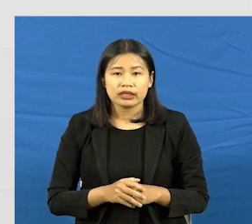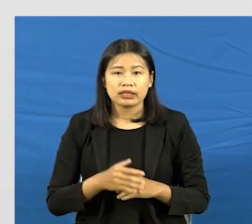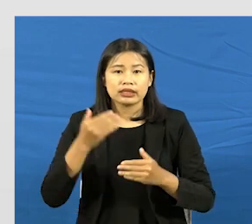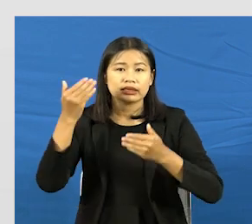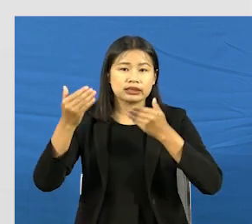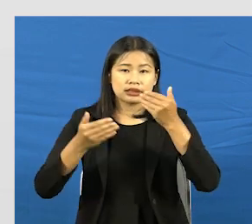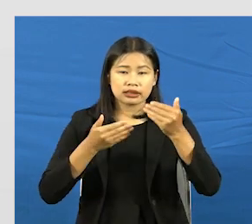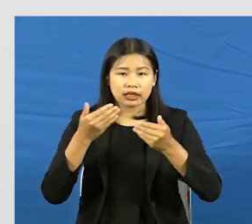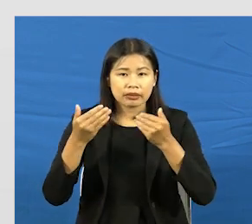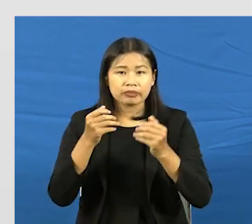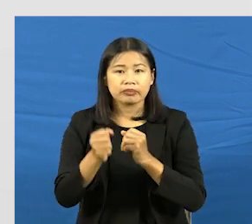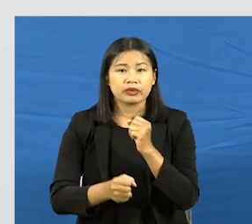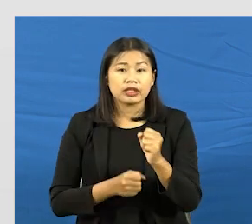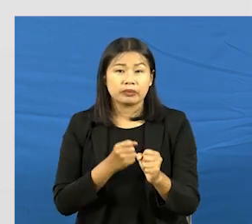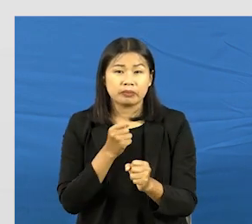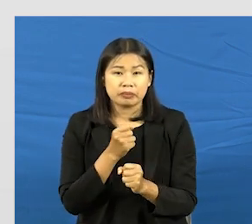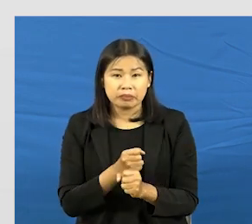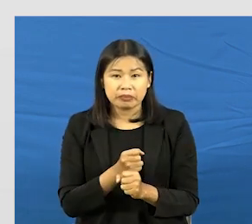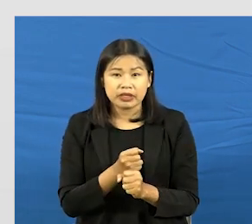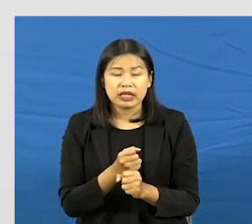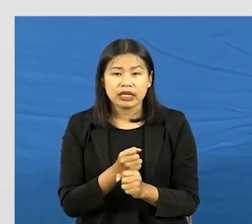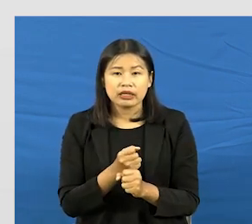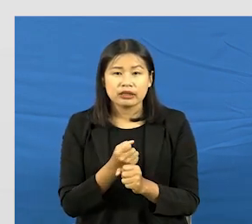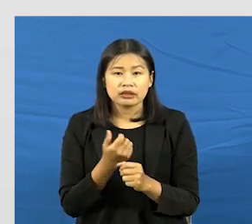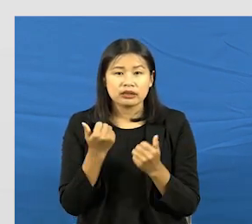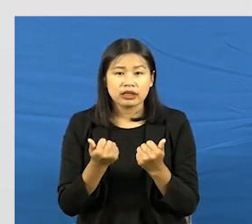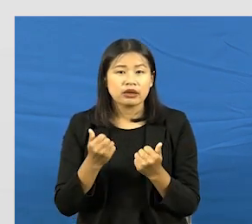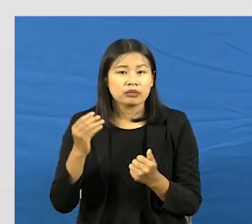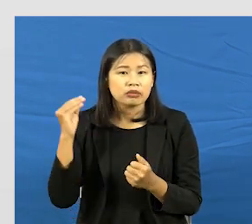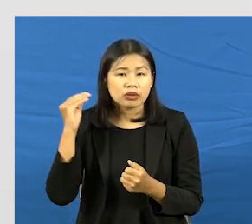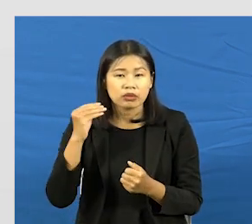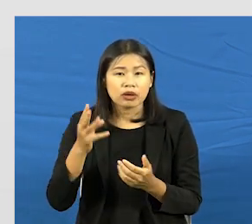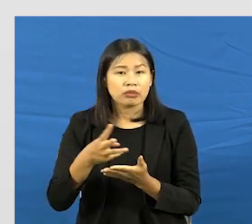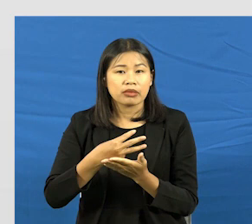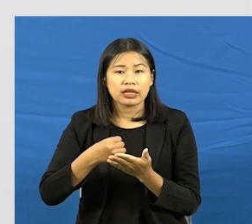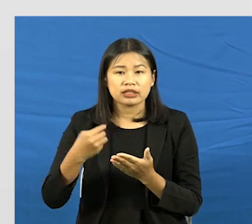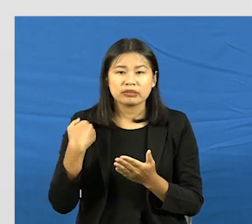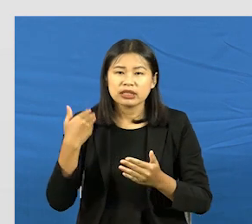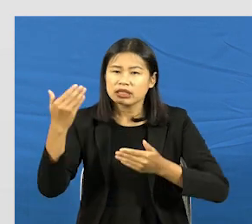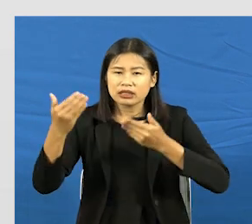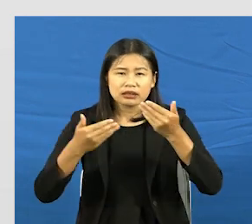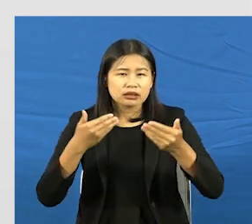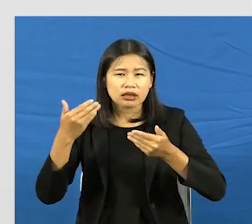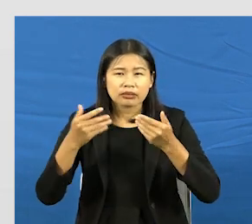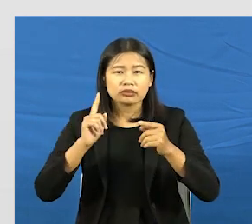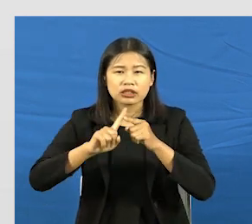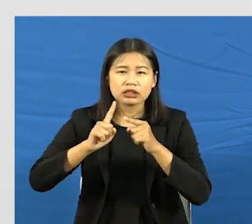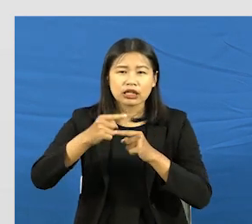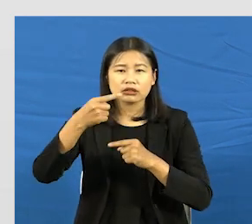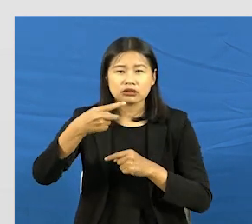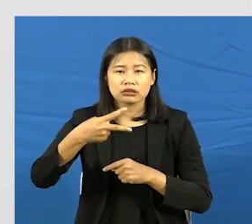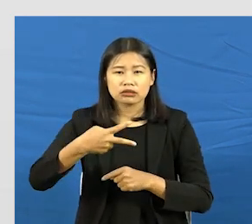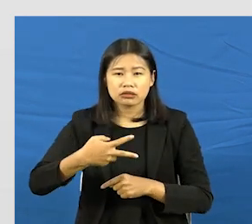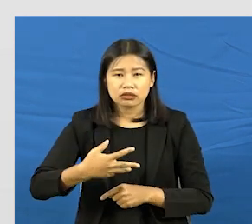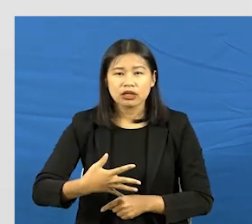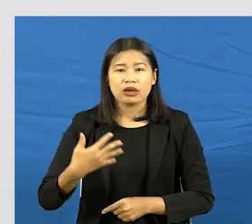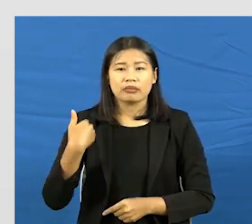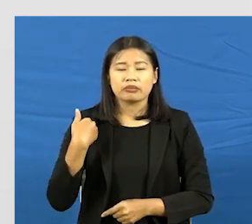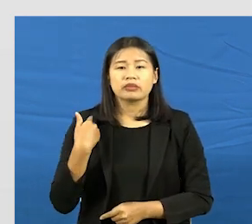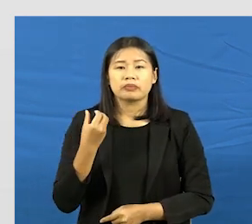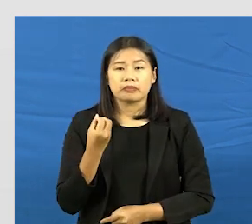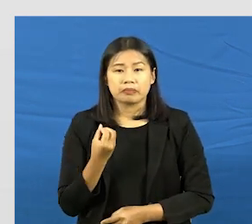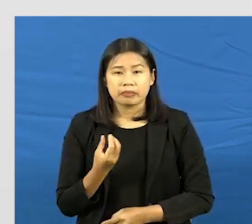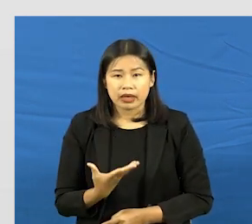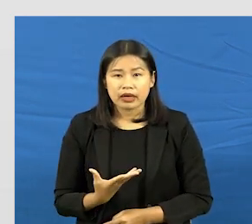กติแล้วเนี่ยมหาวิทยาลัยจะมีหลายกิจกรรมมากนะฮะไม่ว่าจะเป็นเรื่องของกิจกรรมในเรื่องของการจัดองค์กร